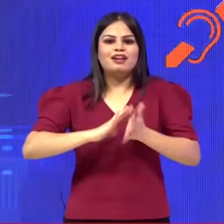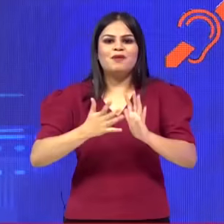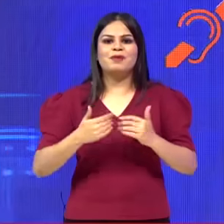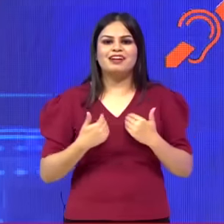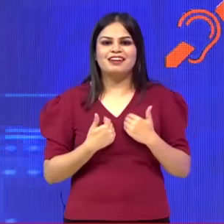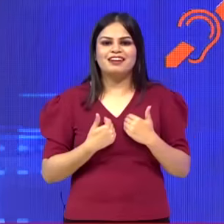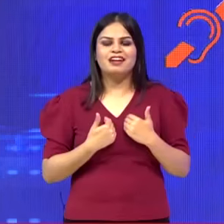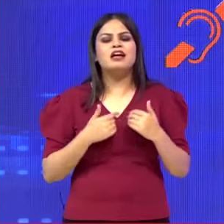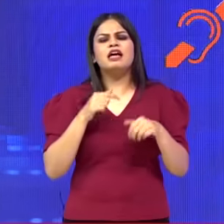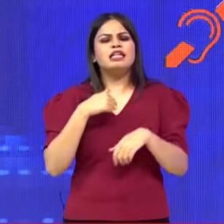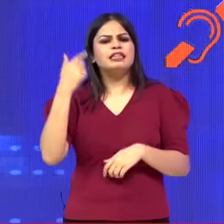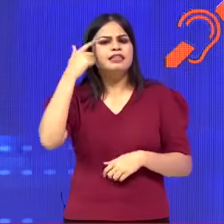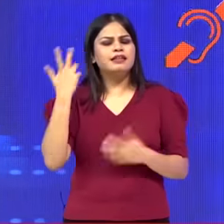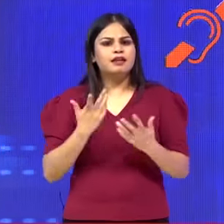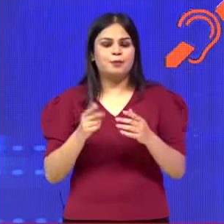थिंक